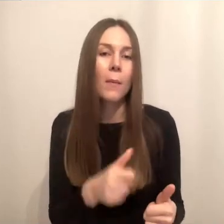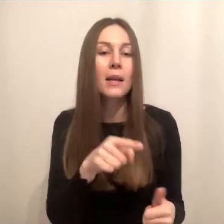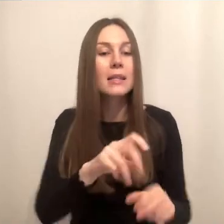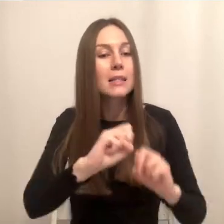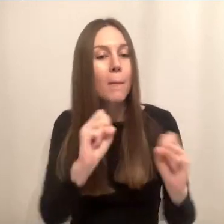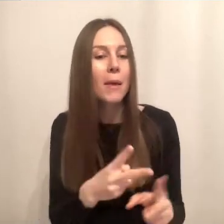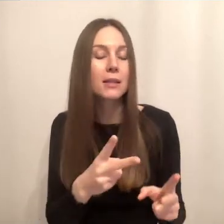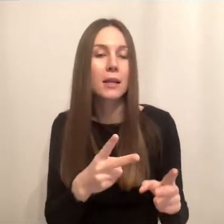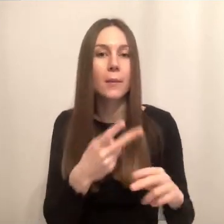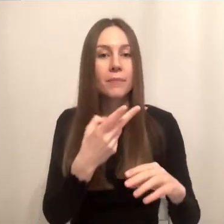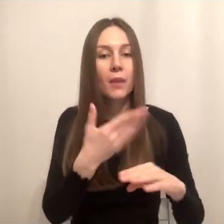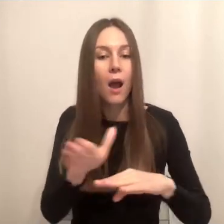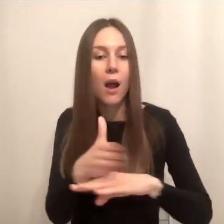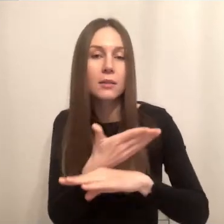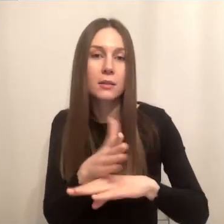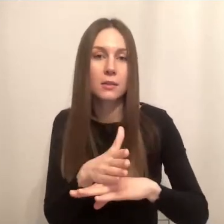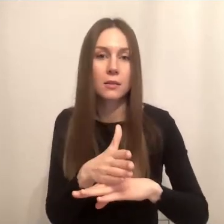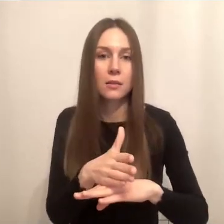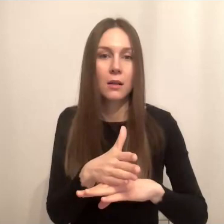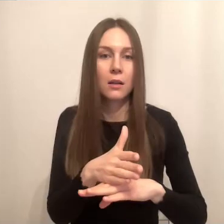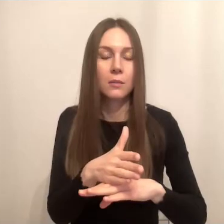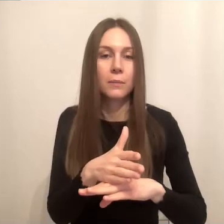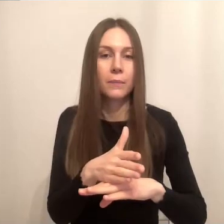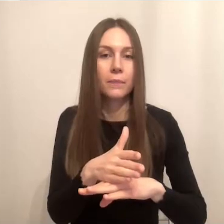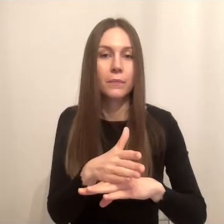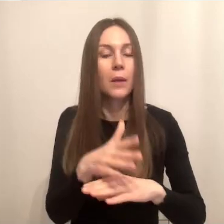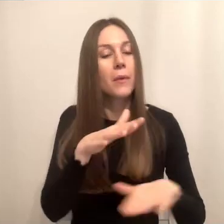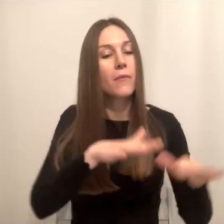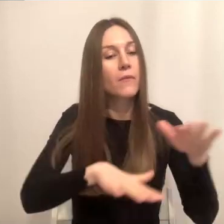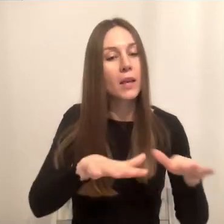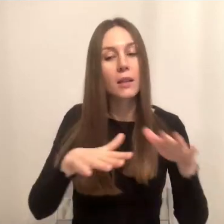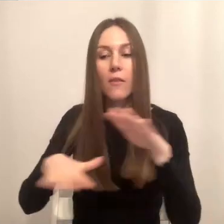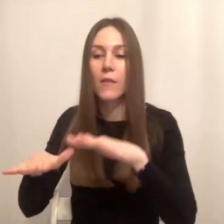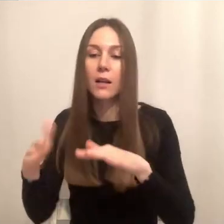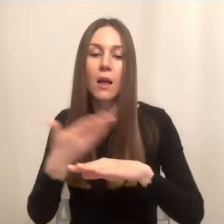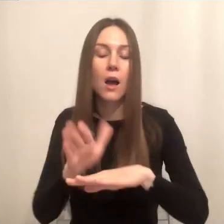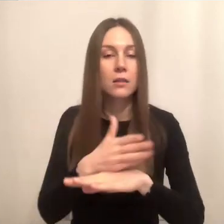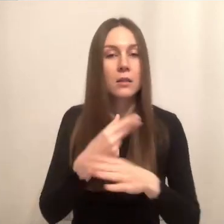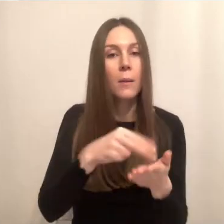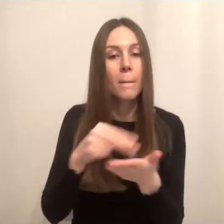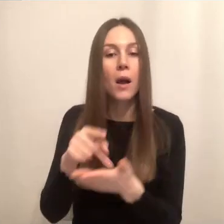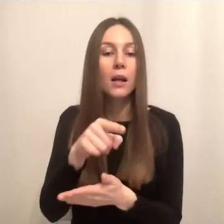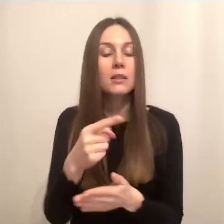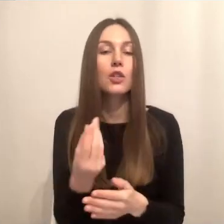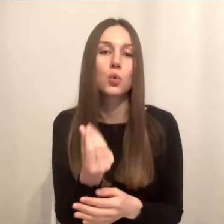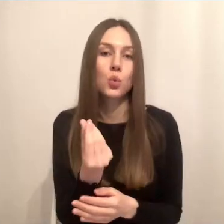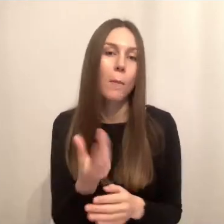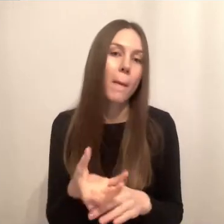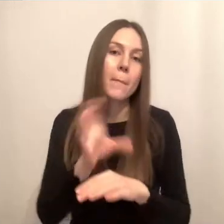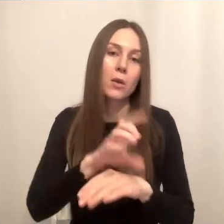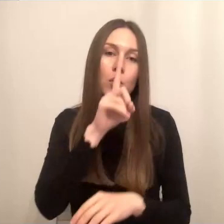skaidomi į tam tikras, sakykime, veiklos dalis, kad neviršyti tos sumos. Nors jeigu